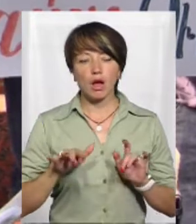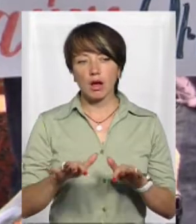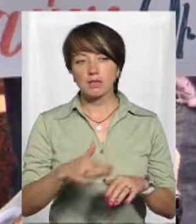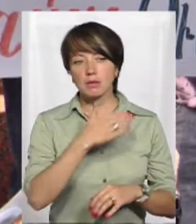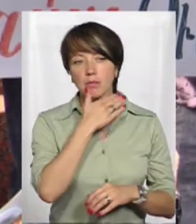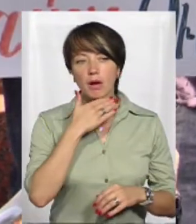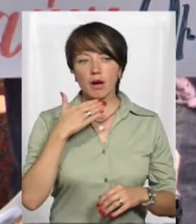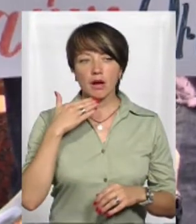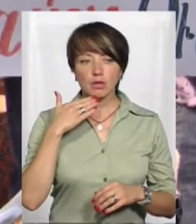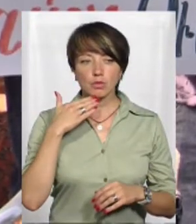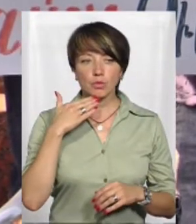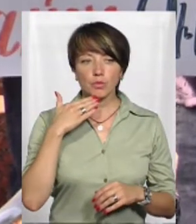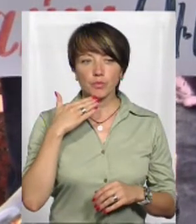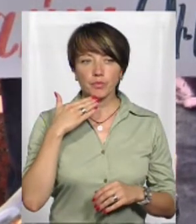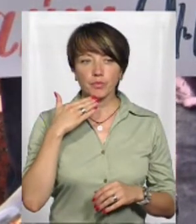Багато з міст